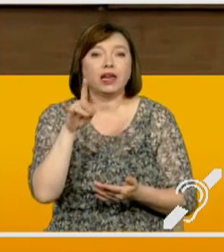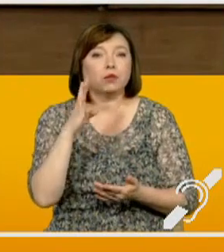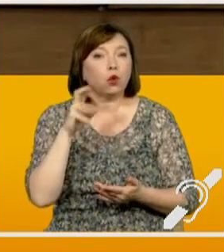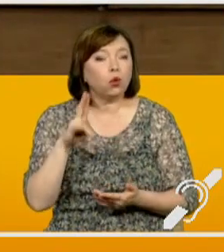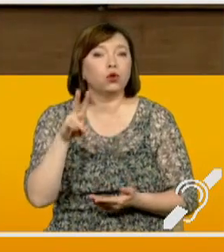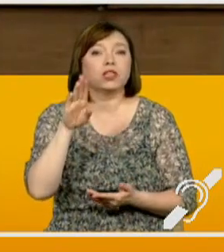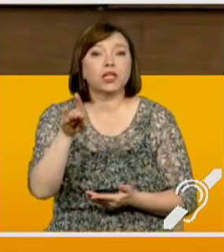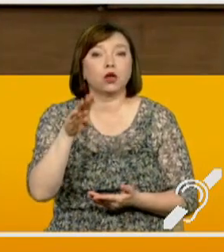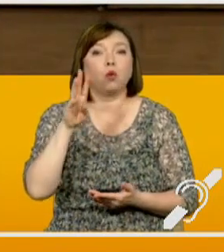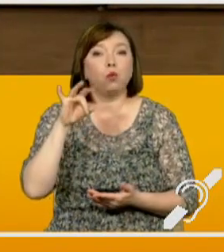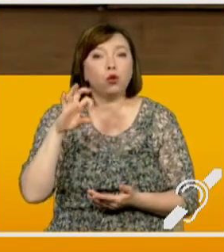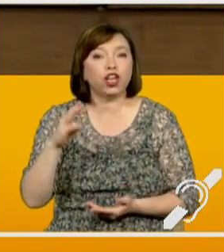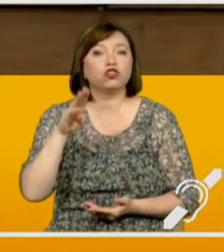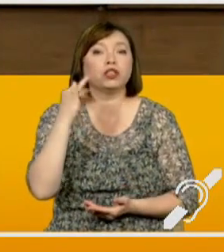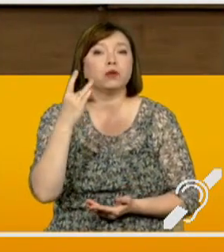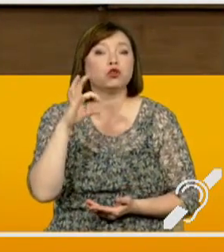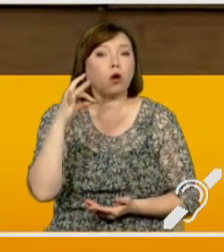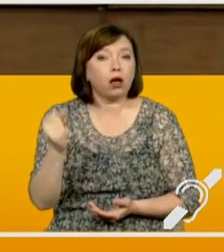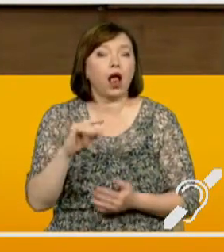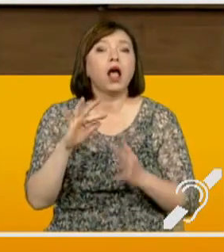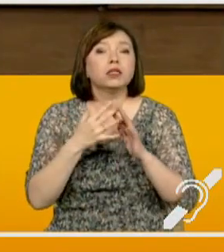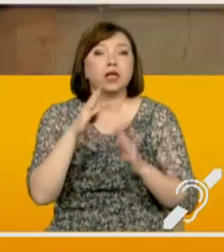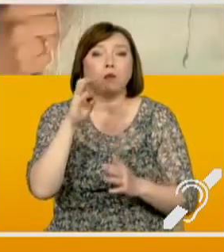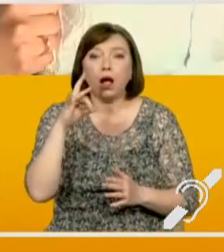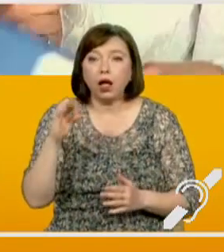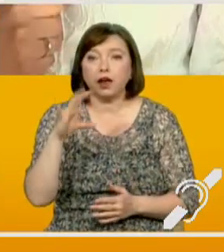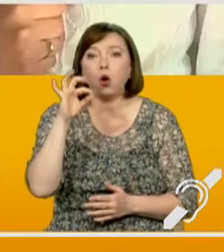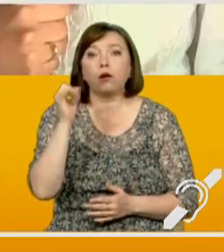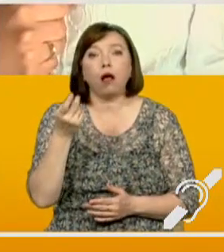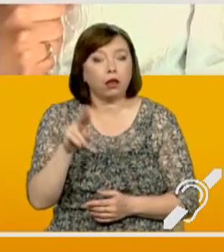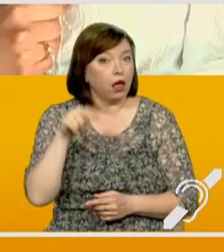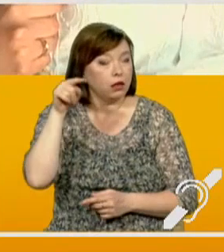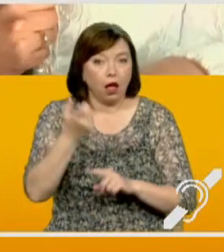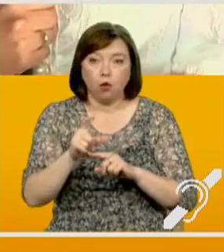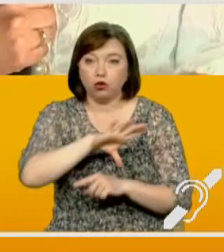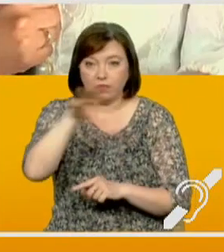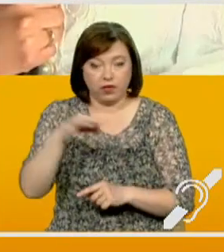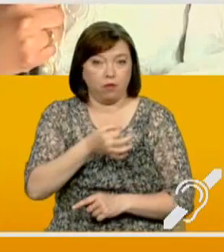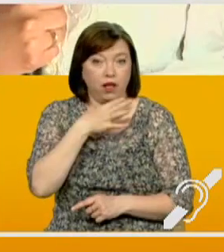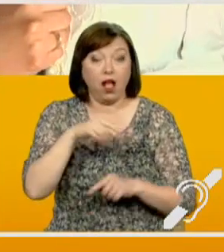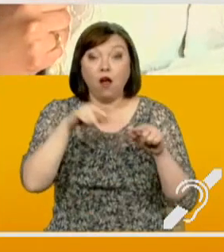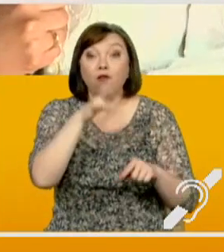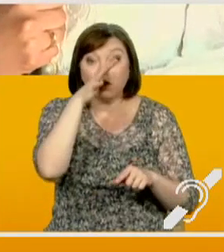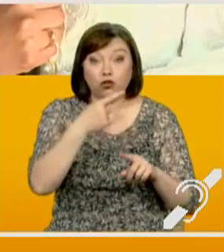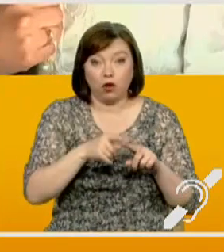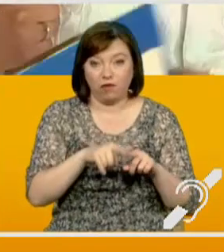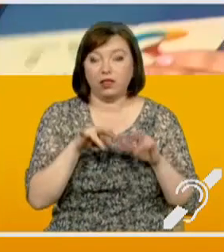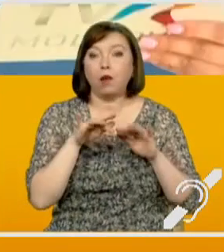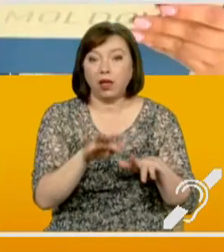Vâlcea, Târgu Mureș, Timișoara, Satu Mare, Oradea, și s-a bucurat de un mare succes. La Chișinău,